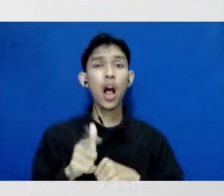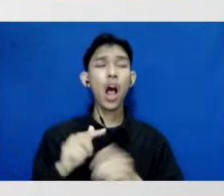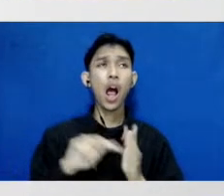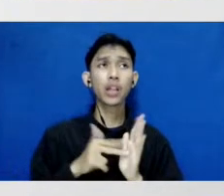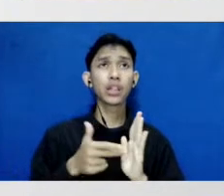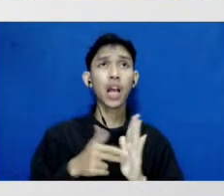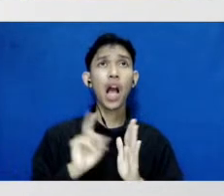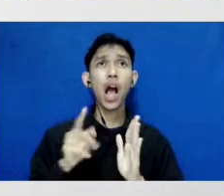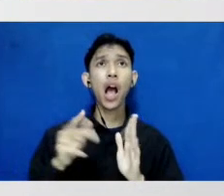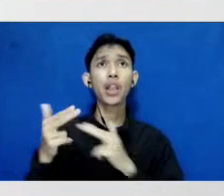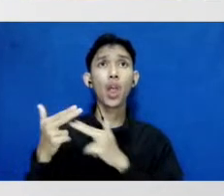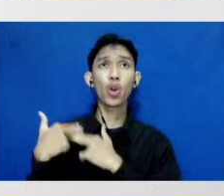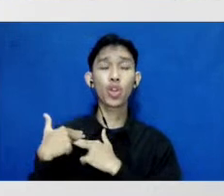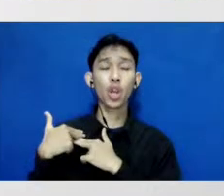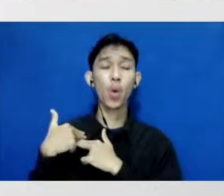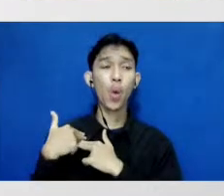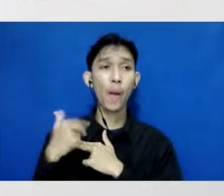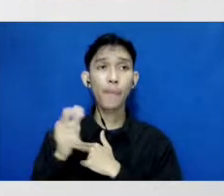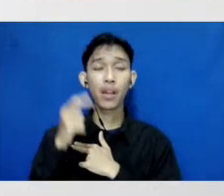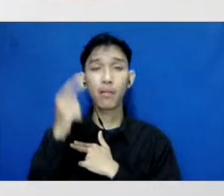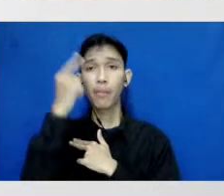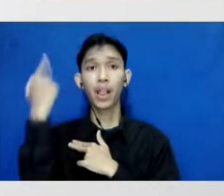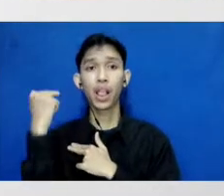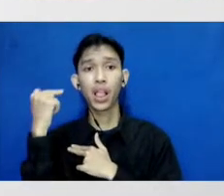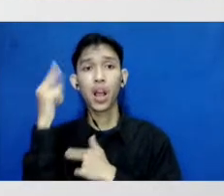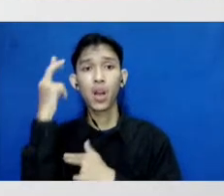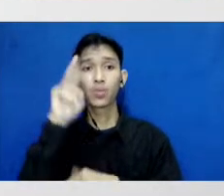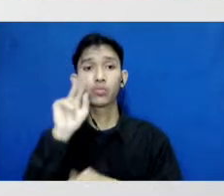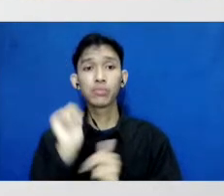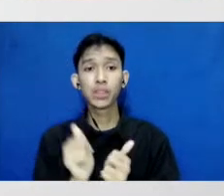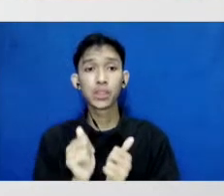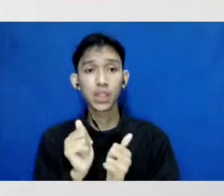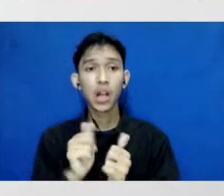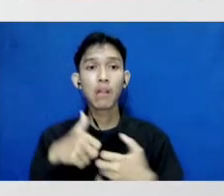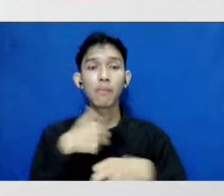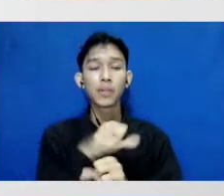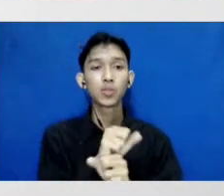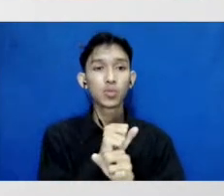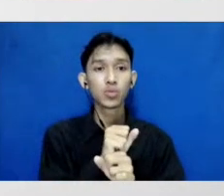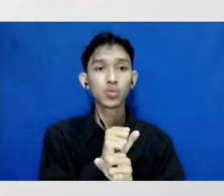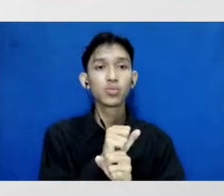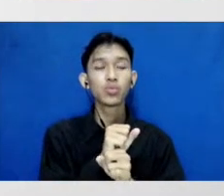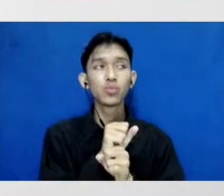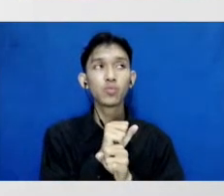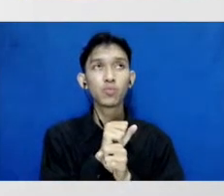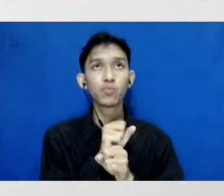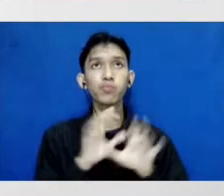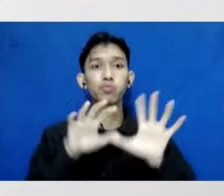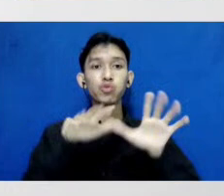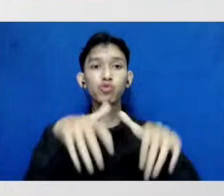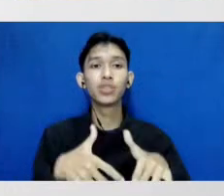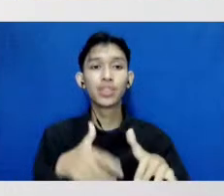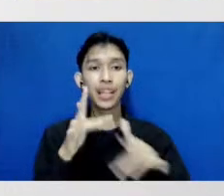jawab dari beragam pemangku kepentingan untuk bisa membentuk ranah digital yang aman, yang